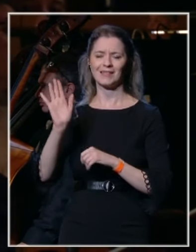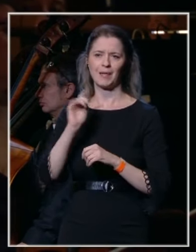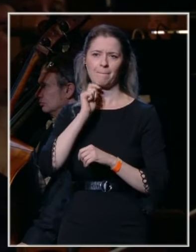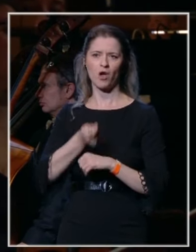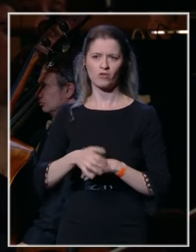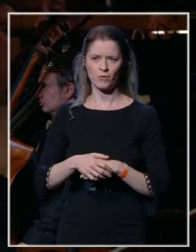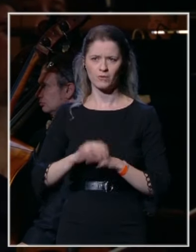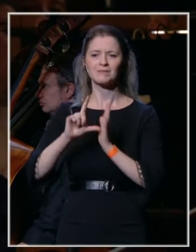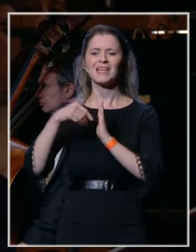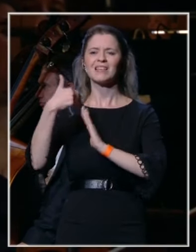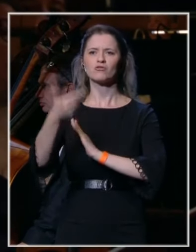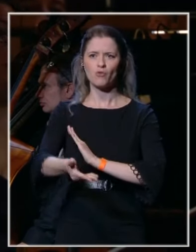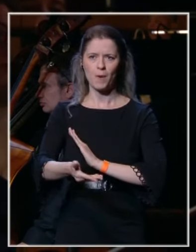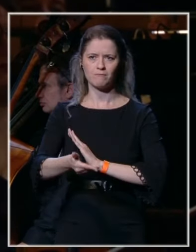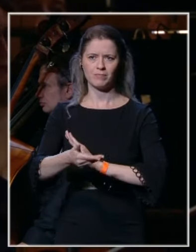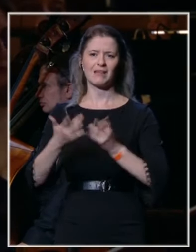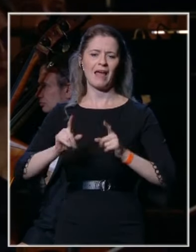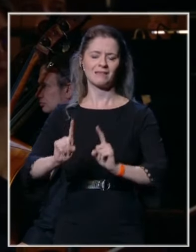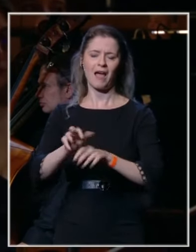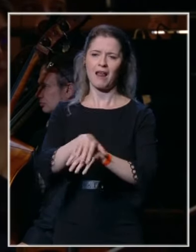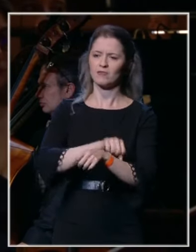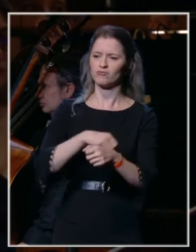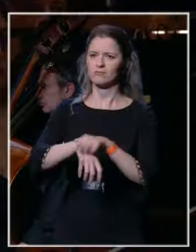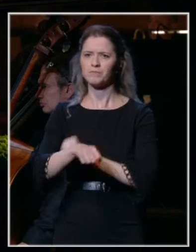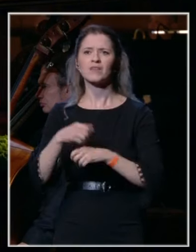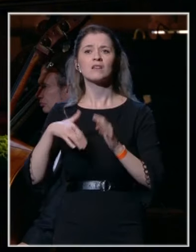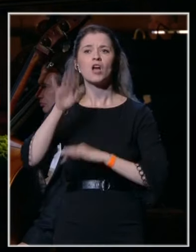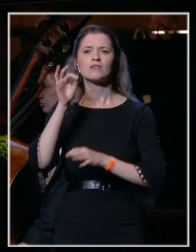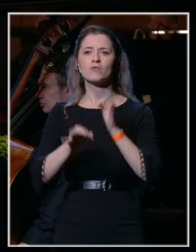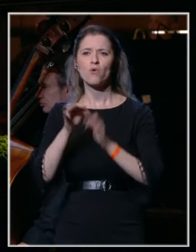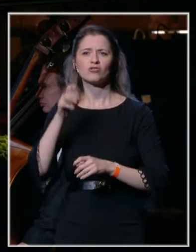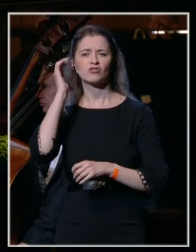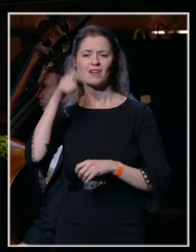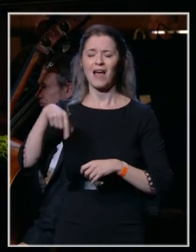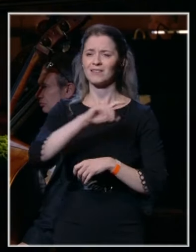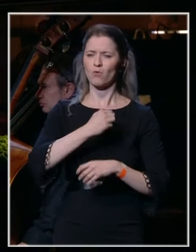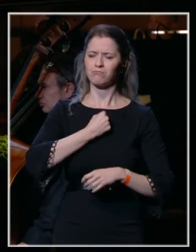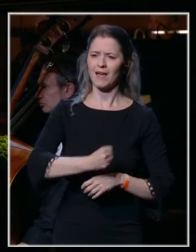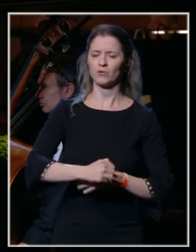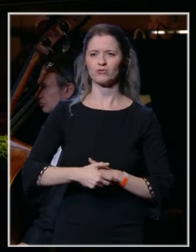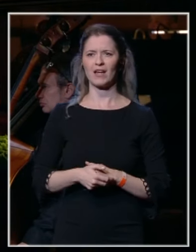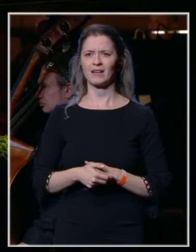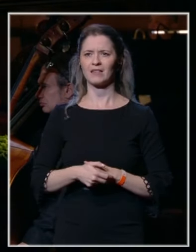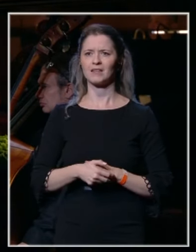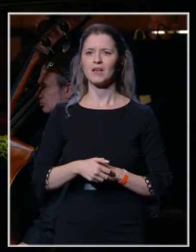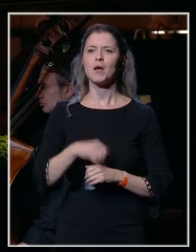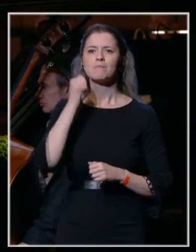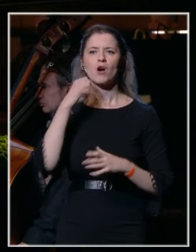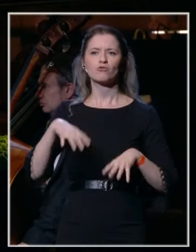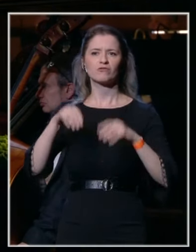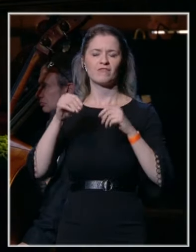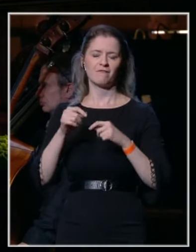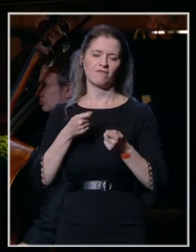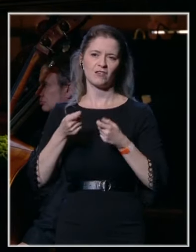helytállását sem, a nagyszőlősi srácok bátorságát, a marosvásárhelyi és kolozsvári